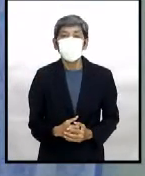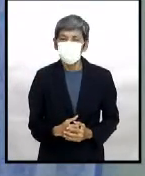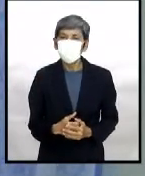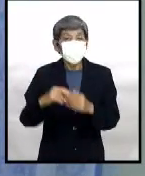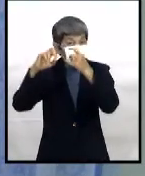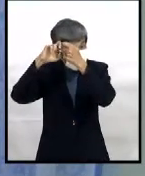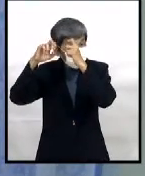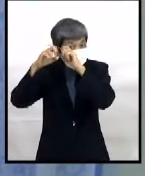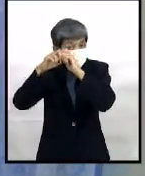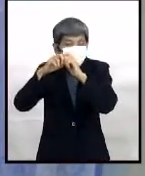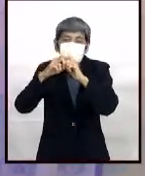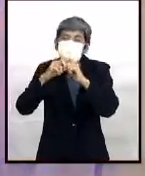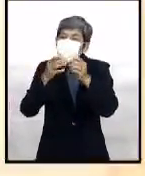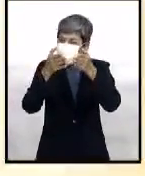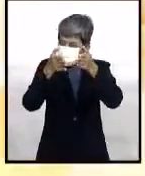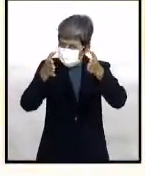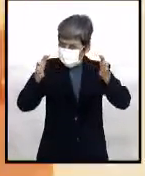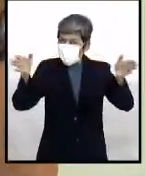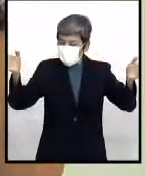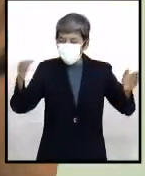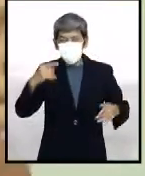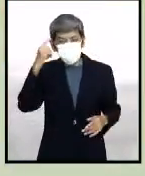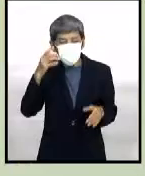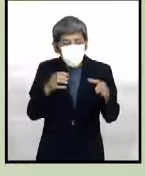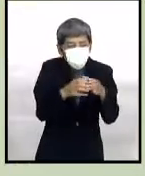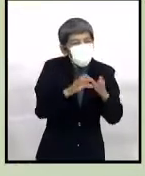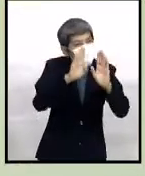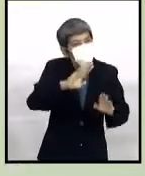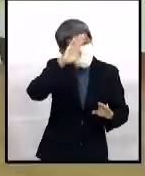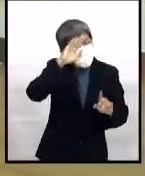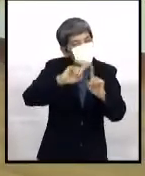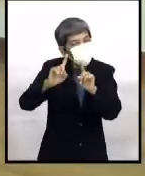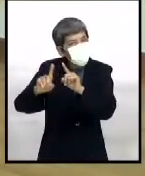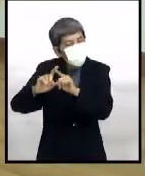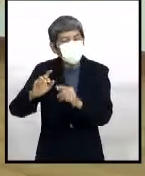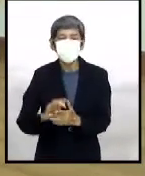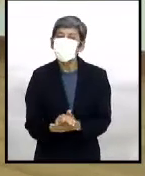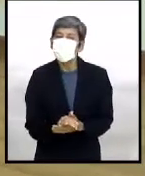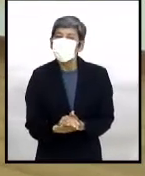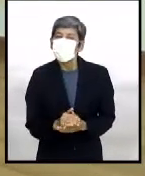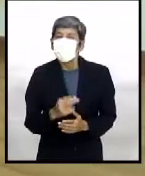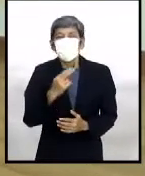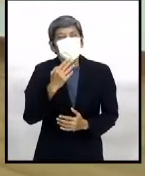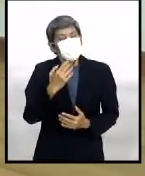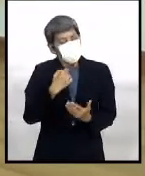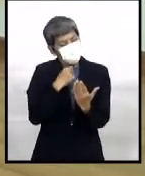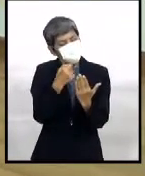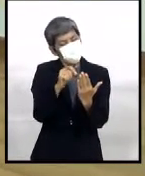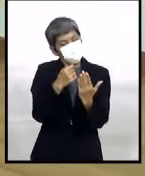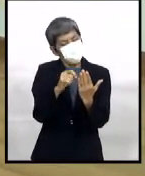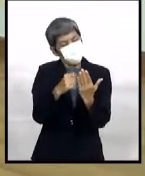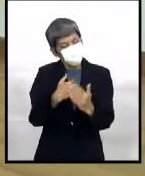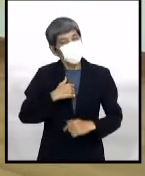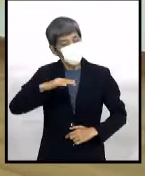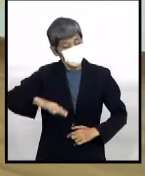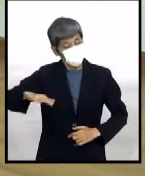แต่ว่าออทิซึมเนี่ยมันขอบเขตมันกว้างคุณอาจจะเป็นกลุ่มอาการไหนก็ได้คราวนี้มันตอบคำถามผมตั้งแต่